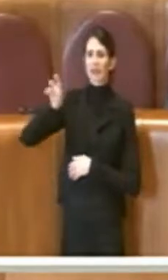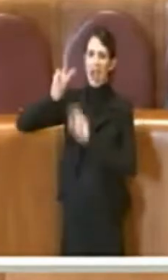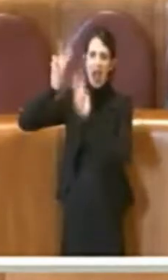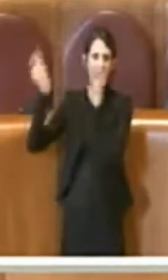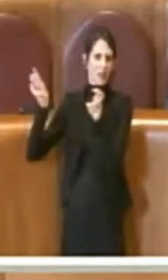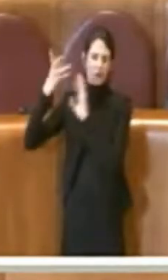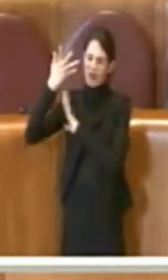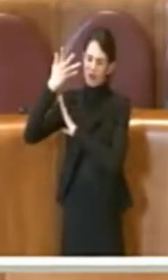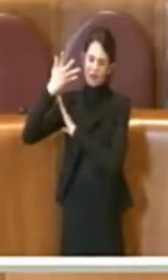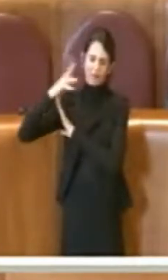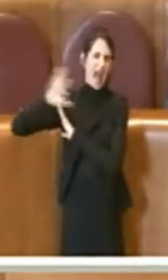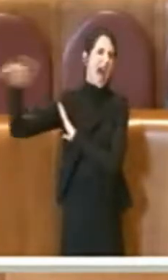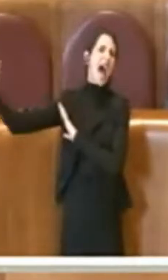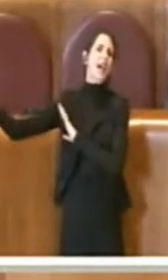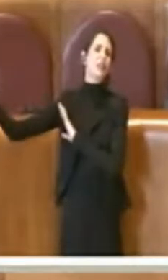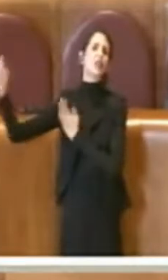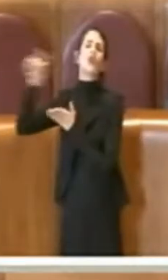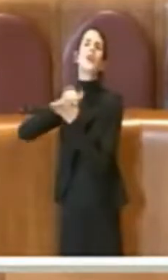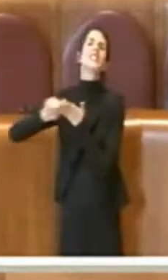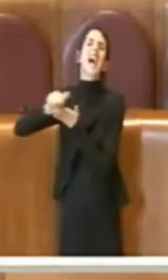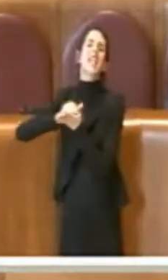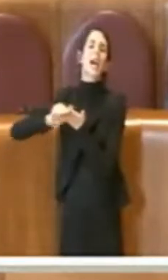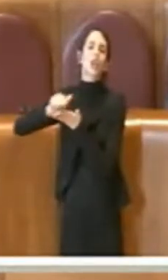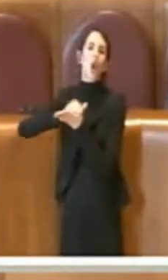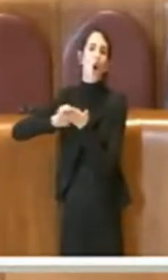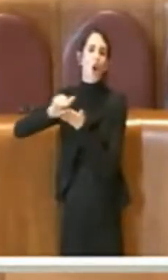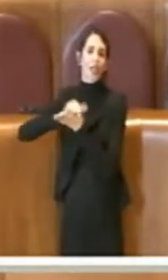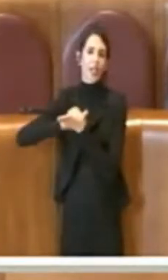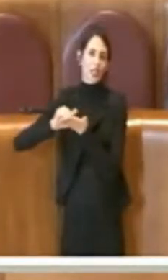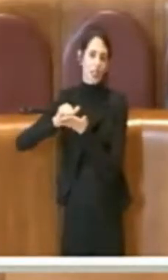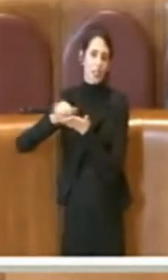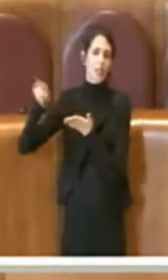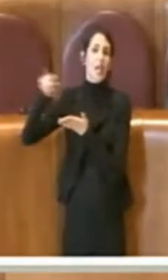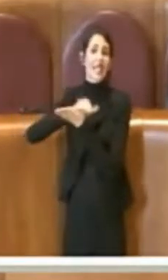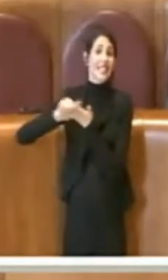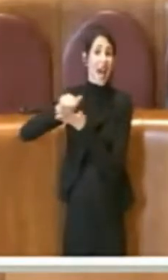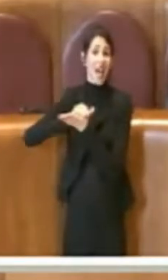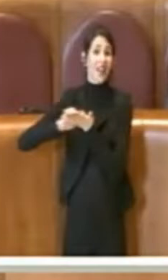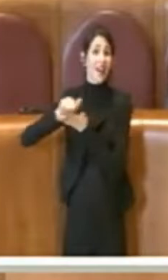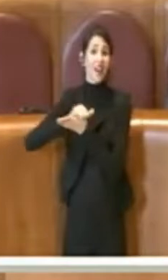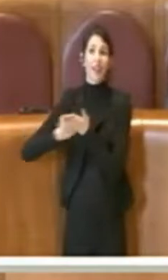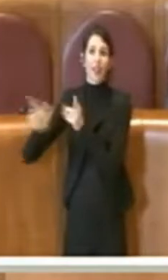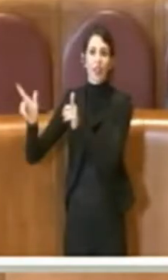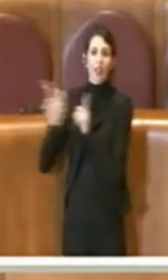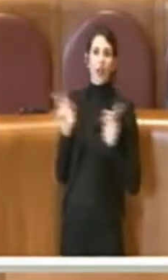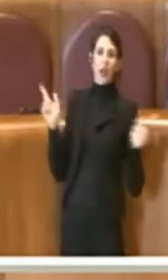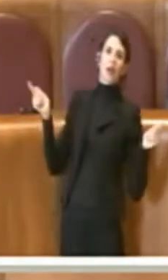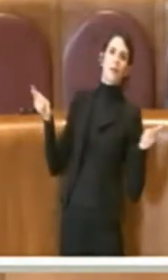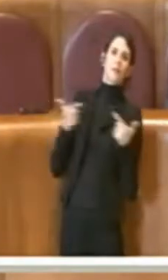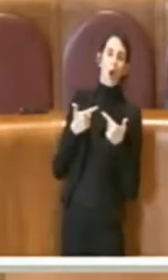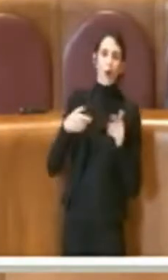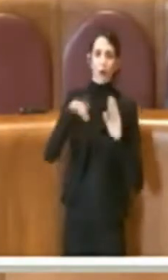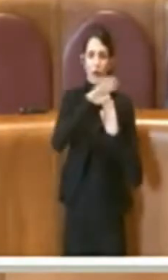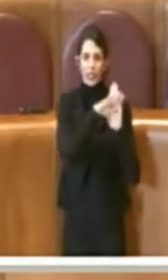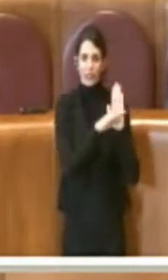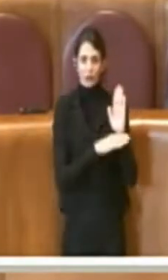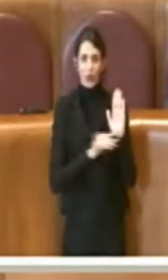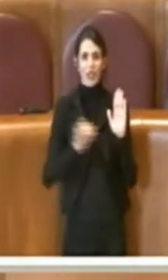che, da un punto di vista prettamente logico, blocca tutto lo scorrimento delle graduatorie ERP.